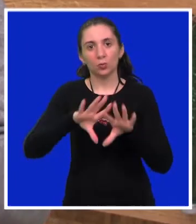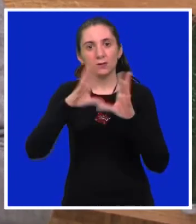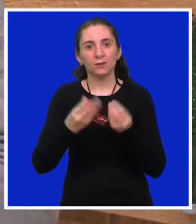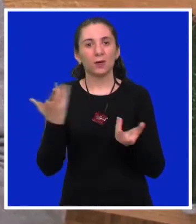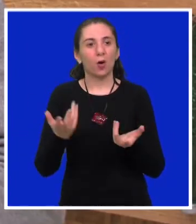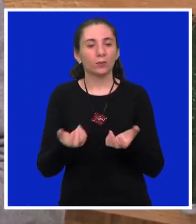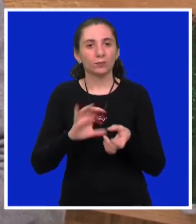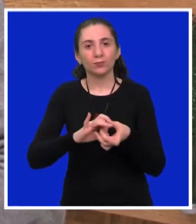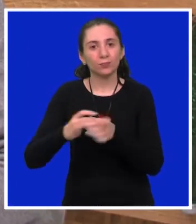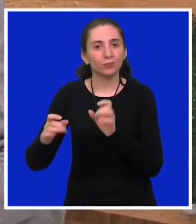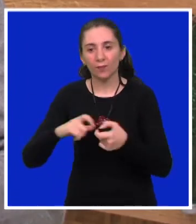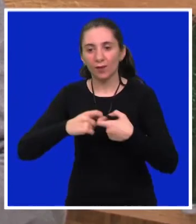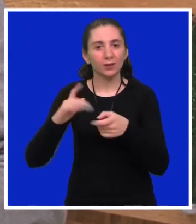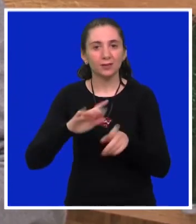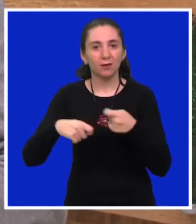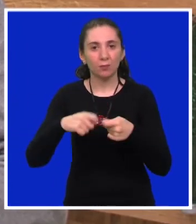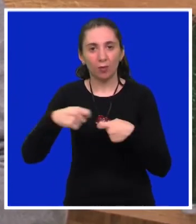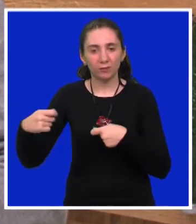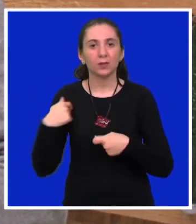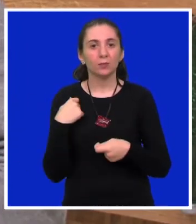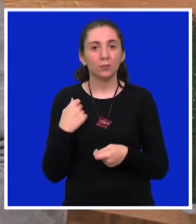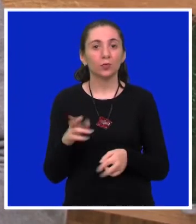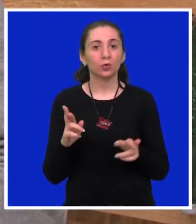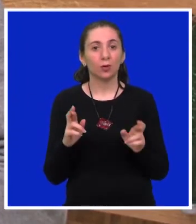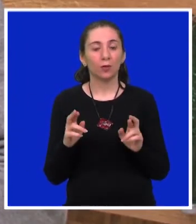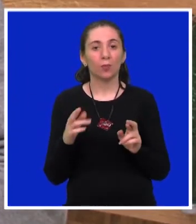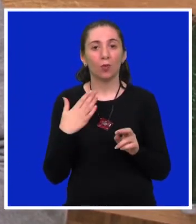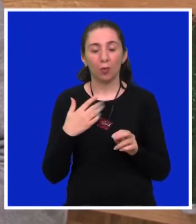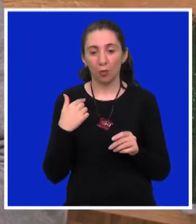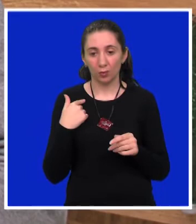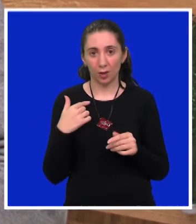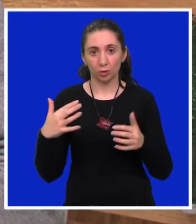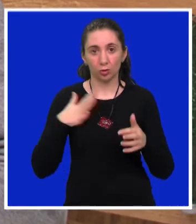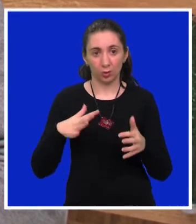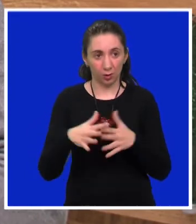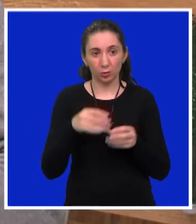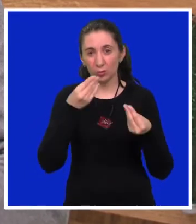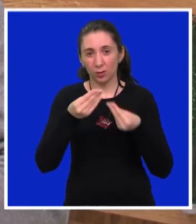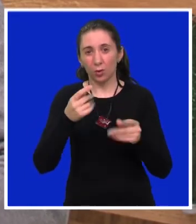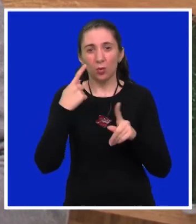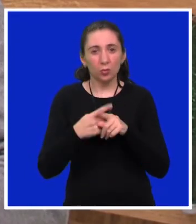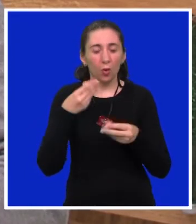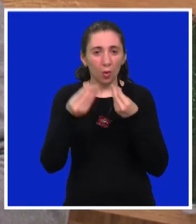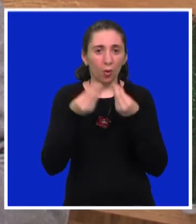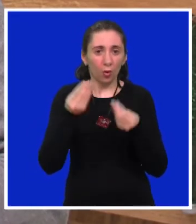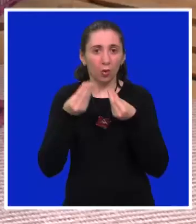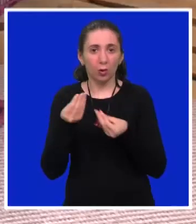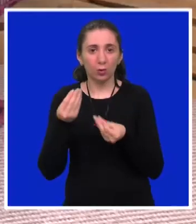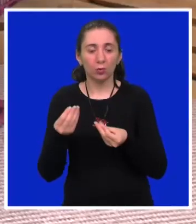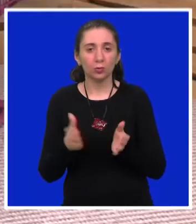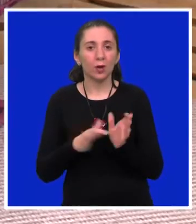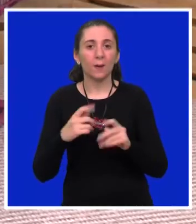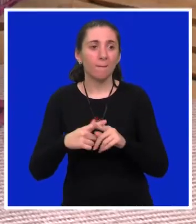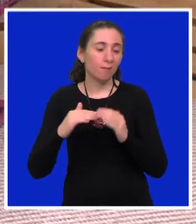poprilično to sve skupa kompleksno. Mi ćemo nastaviti stvarno naše sugrađane informirati o svemu, dati im točne informacije.